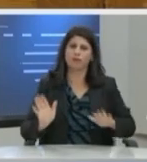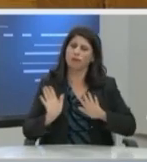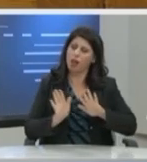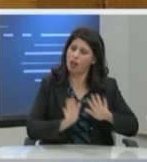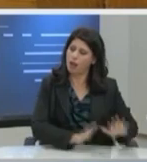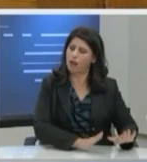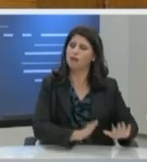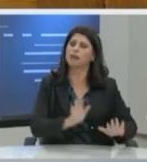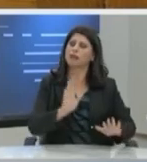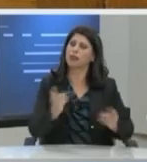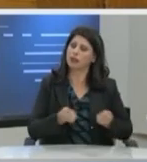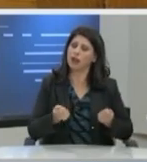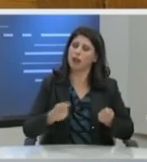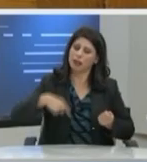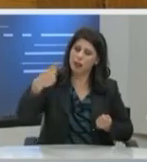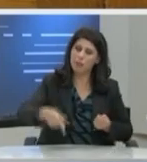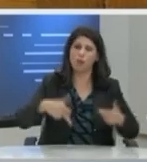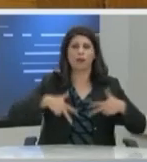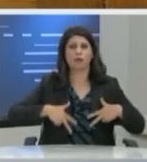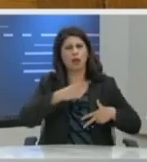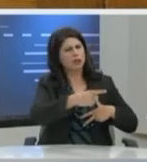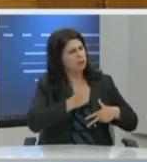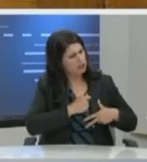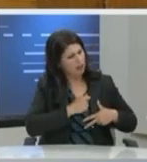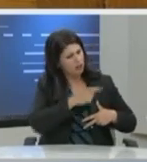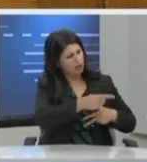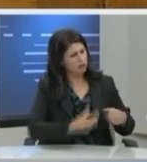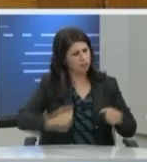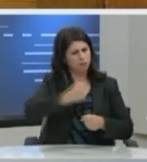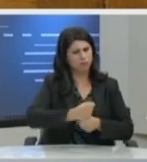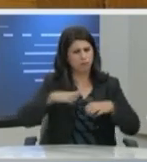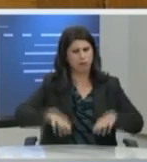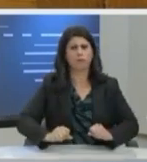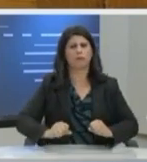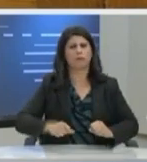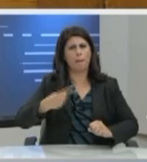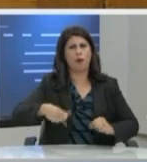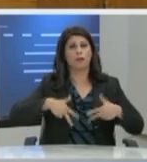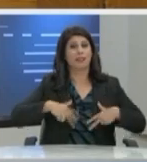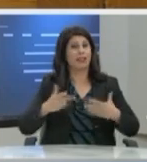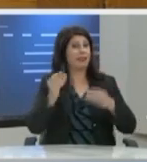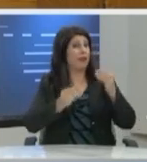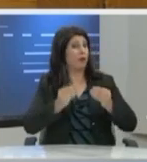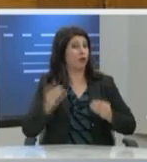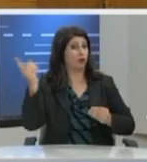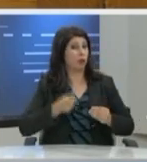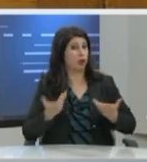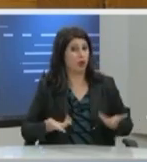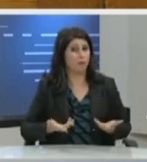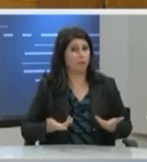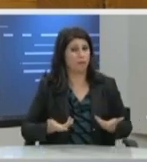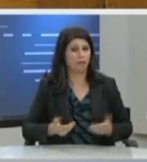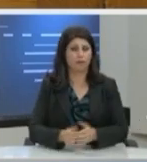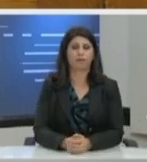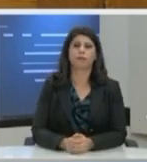Αφήστε να τα κάνει η επόμενη κυβέρνηση. Εσείς πιστεύετε ότι θα είστε. Γιατί θέλετε να συνυπολογιστεί στο ποσοστό σας? Και